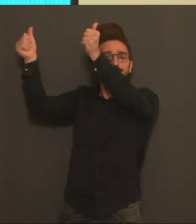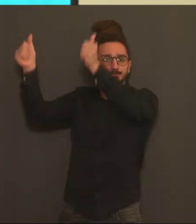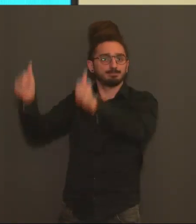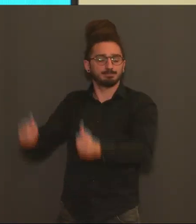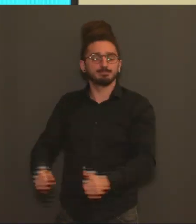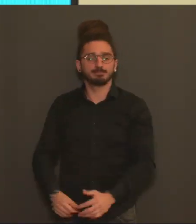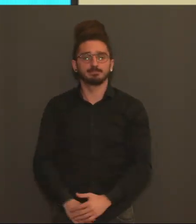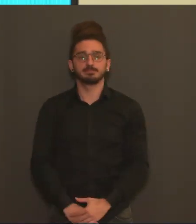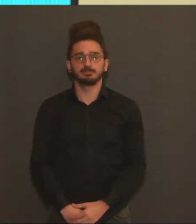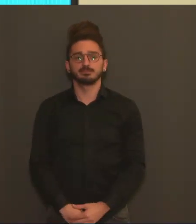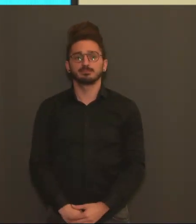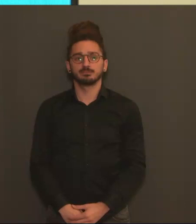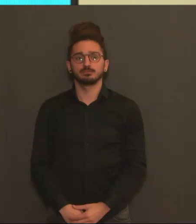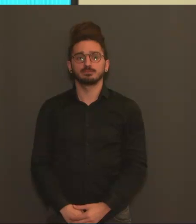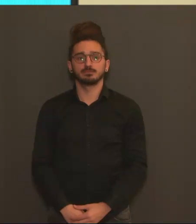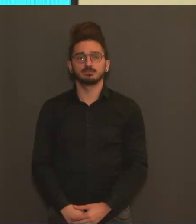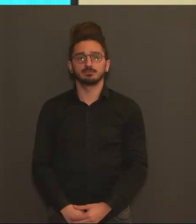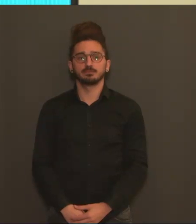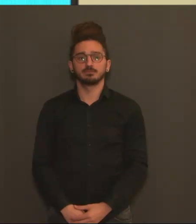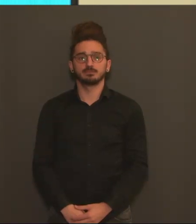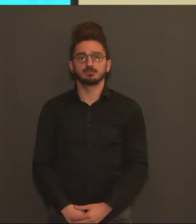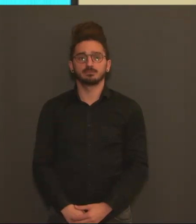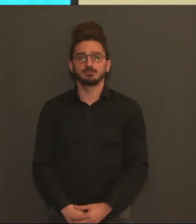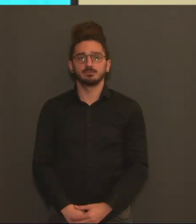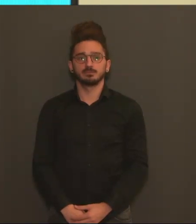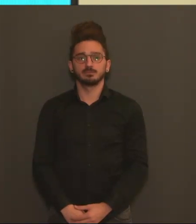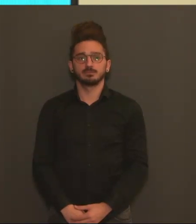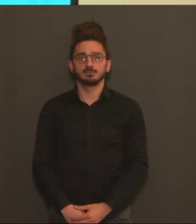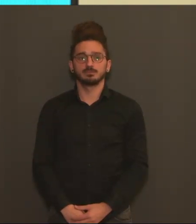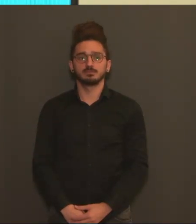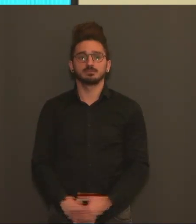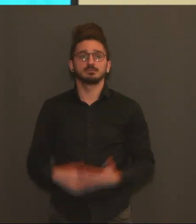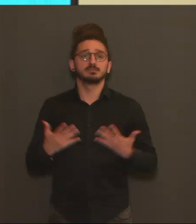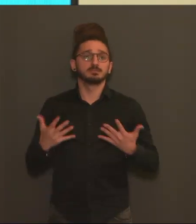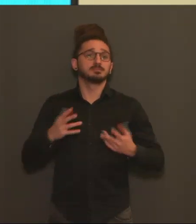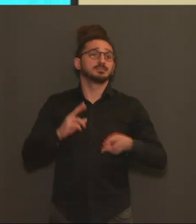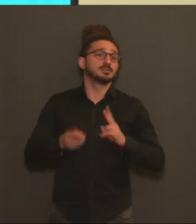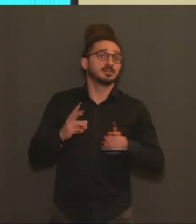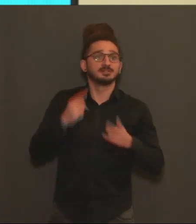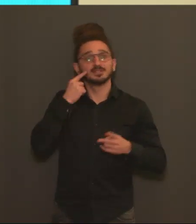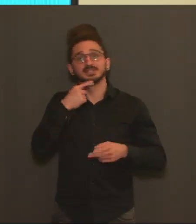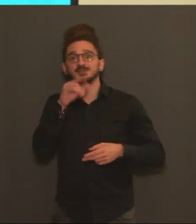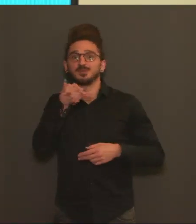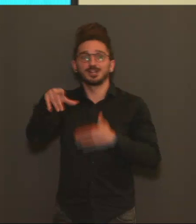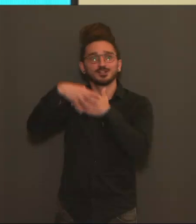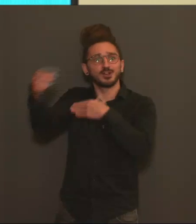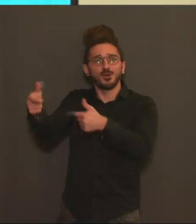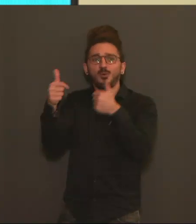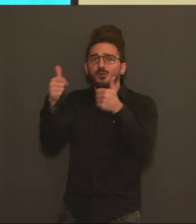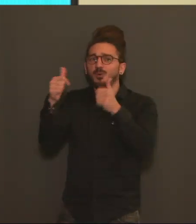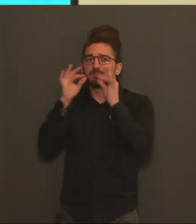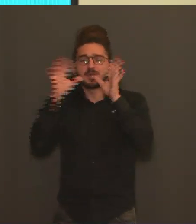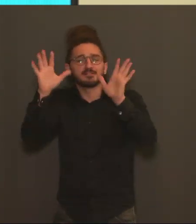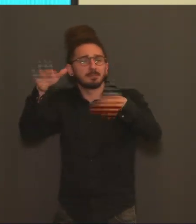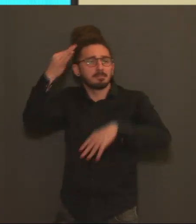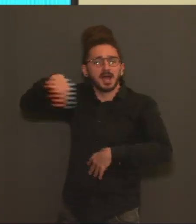On peut songer que, bien sûr, l'extérieur, c'est d'une situation parfaite. Ce n'est pas le cas. Un exemple relativement